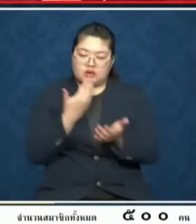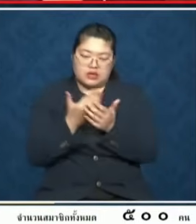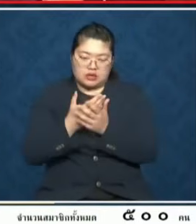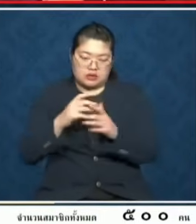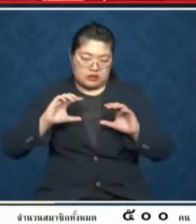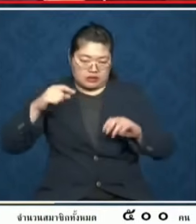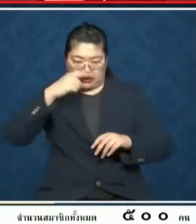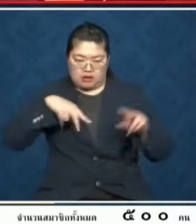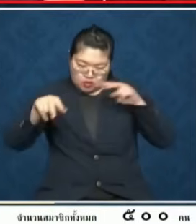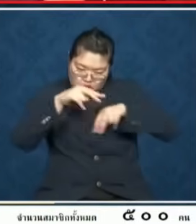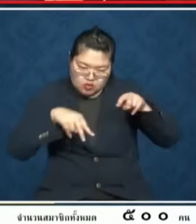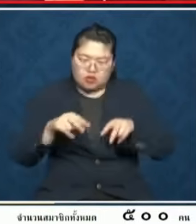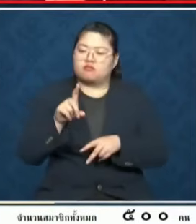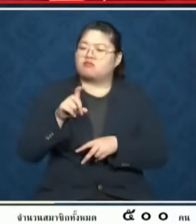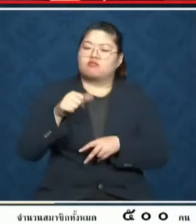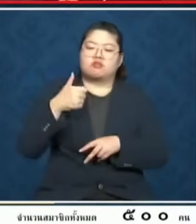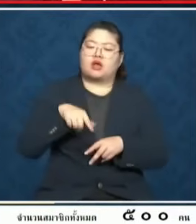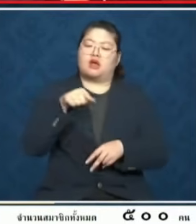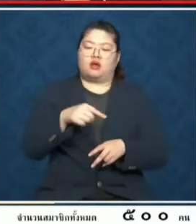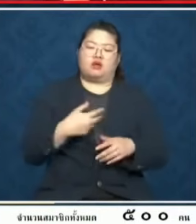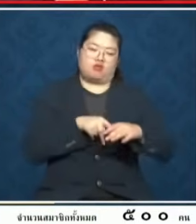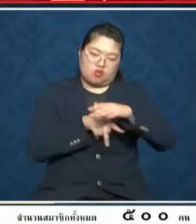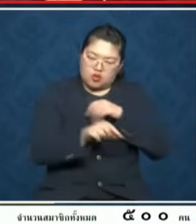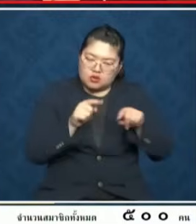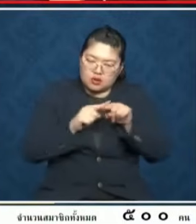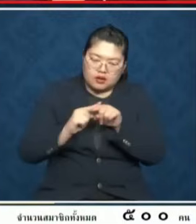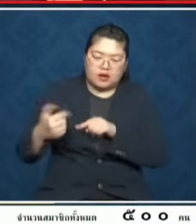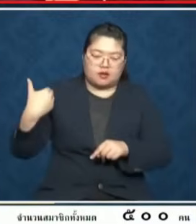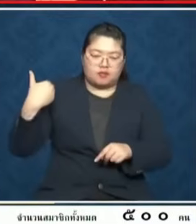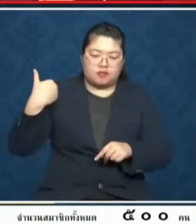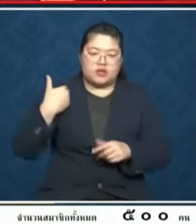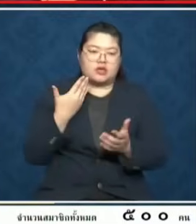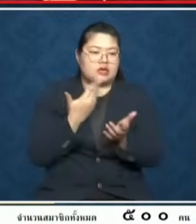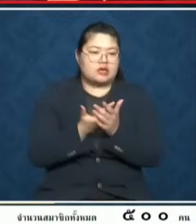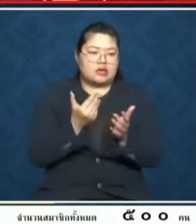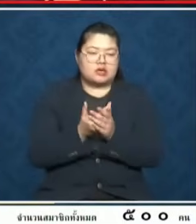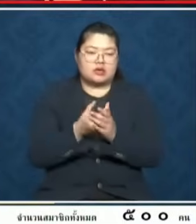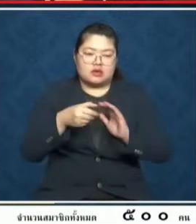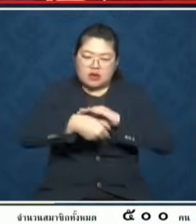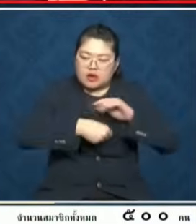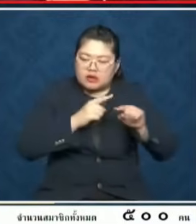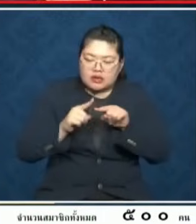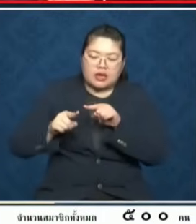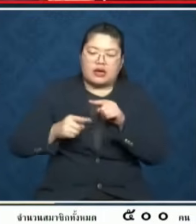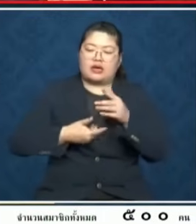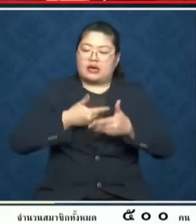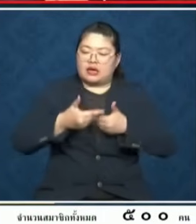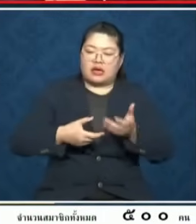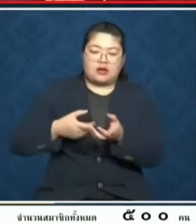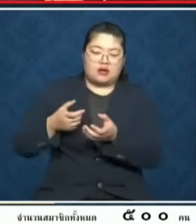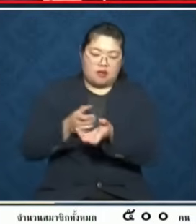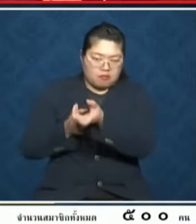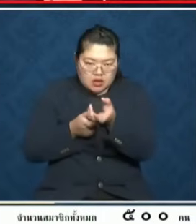ทำให้เป็นต้นเหตุของการที่เกิดการทุจริตฉ่อฉนปล่อยให้มีเงินทอนสะพัดในโครงการจัดซื้ออาวุธ